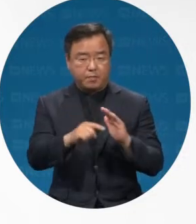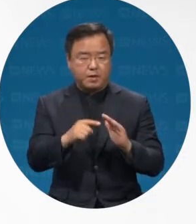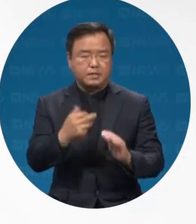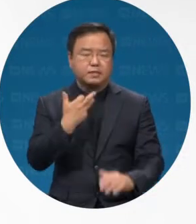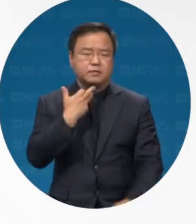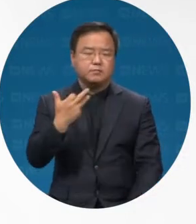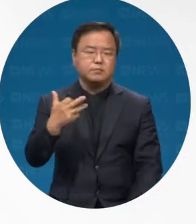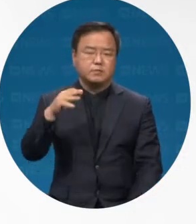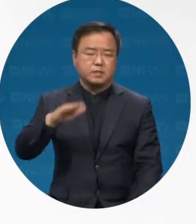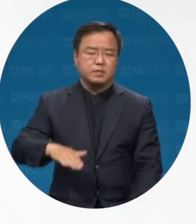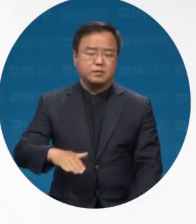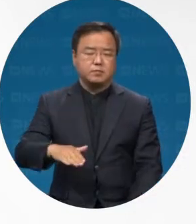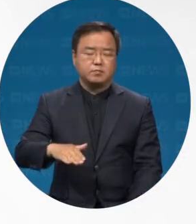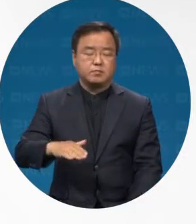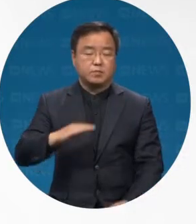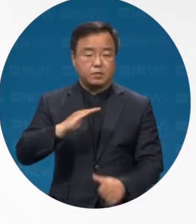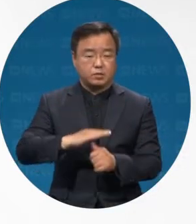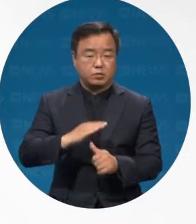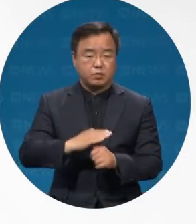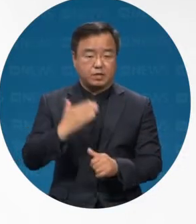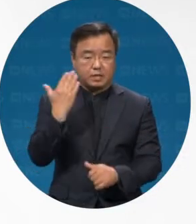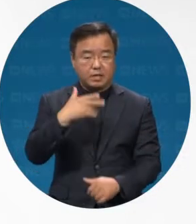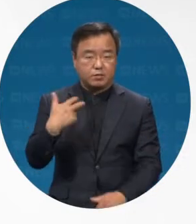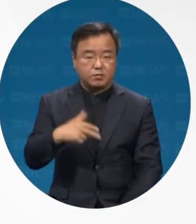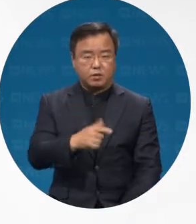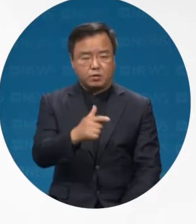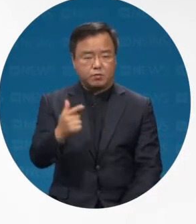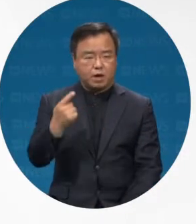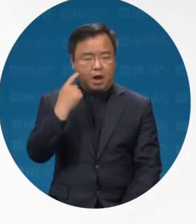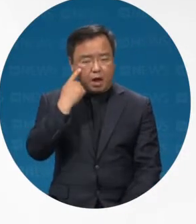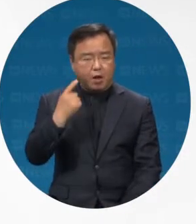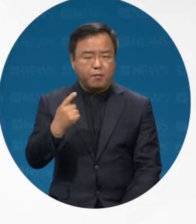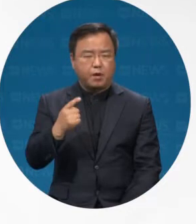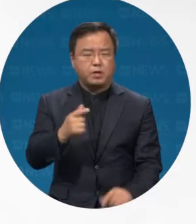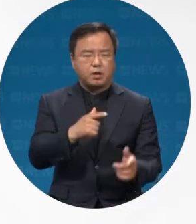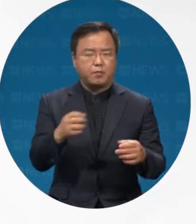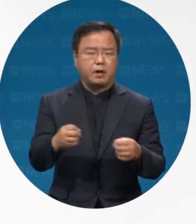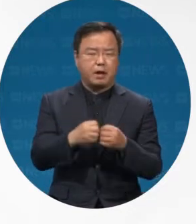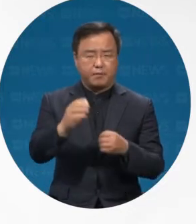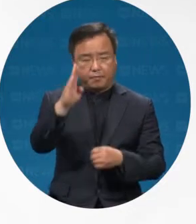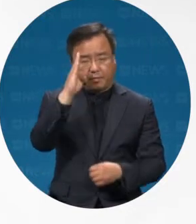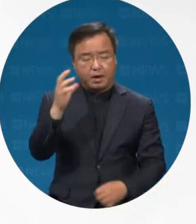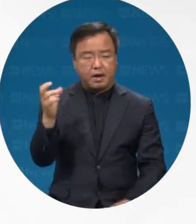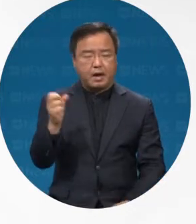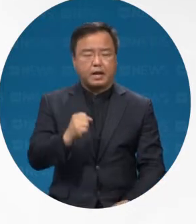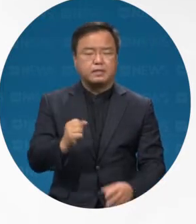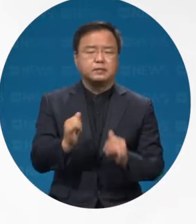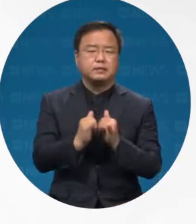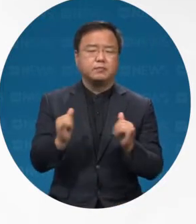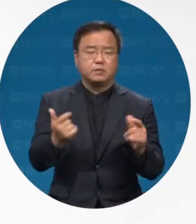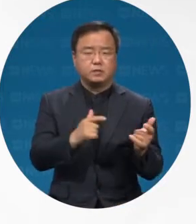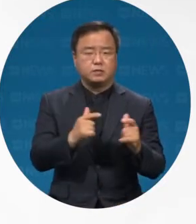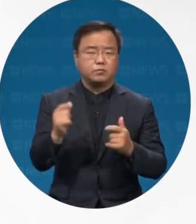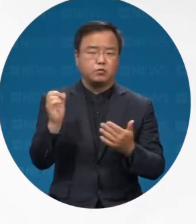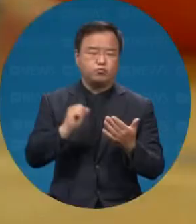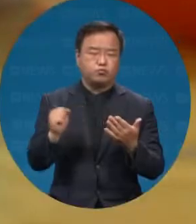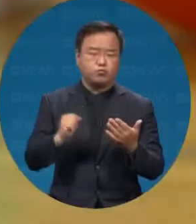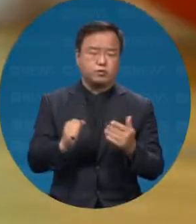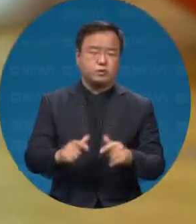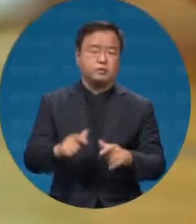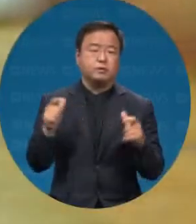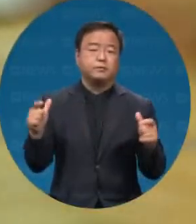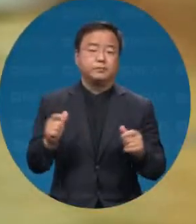환자들의 살펴봤더니 고지혈증 고혈압 등 합병증을 가진 환자 비율이 최대 9% 포인트 들었습니다